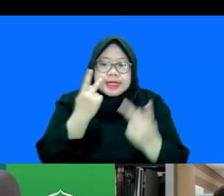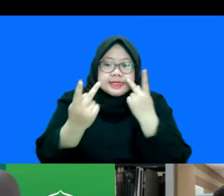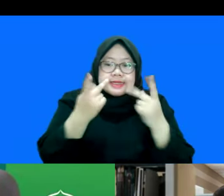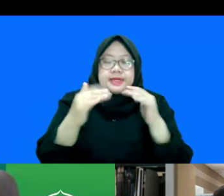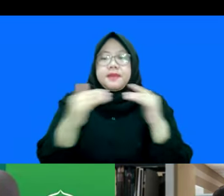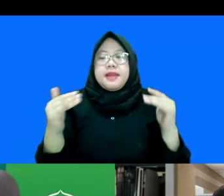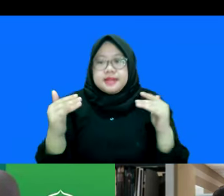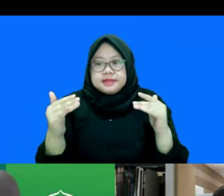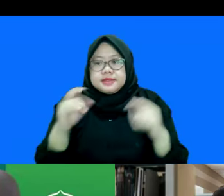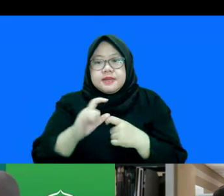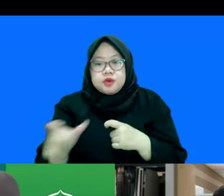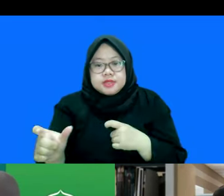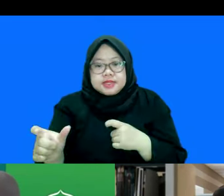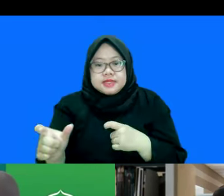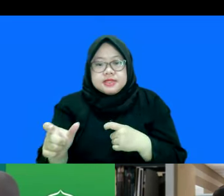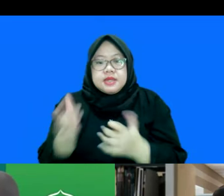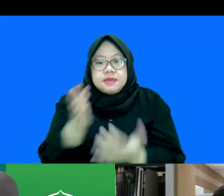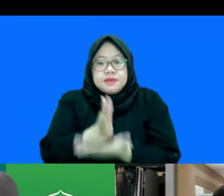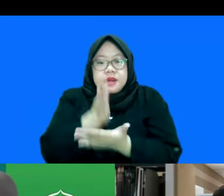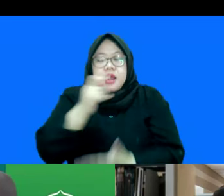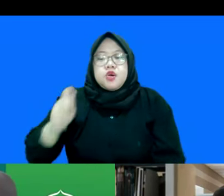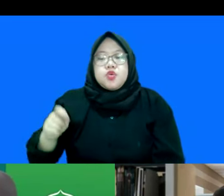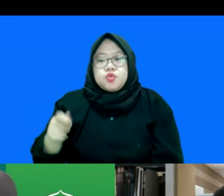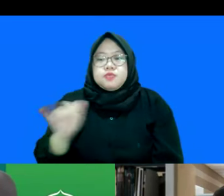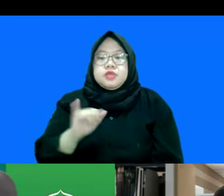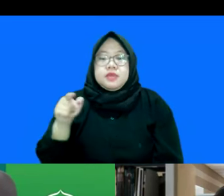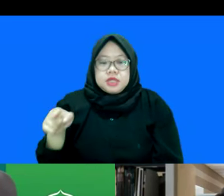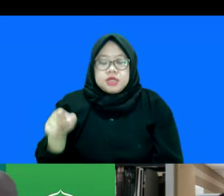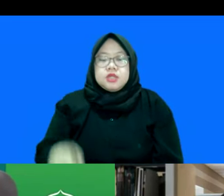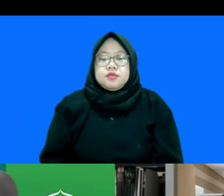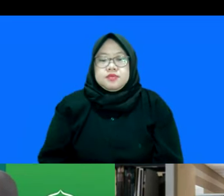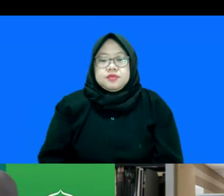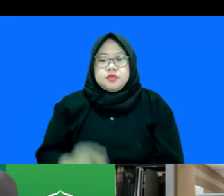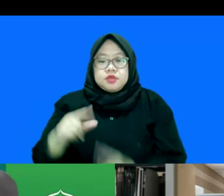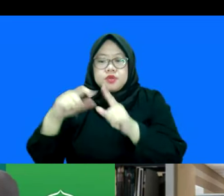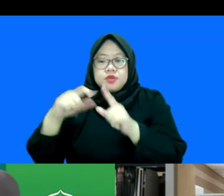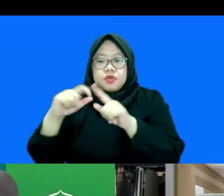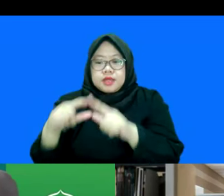proses penegakan hukum. Itu, Mas Raka, terima kasih banyak.